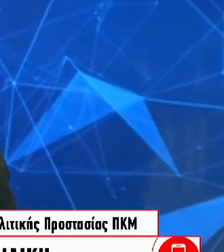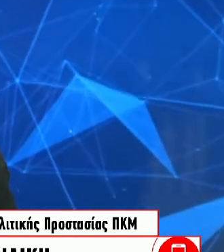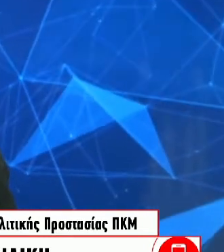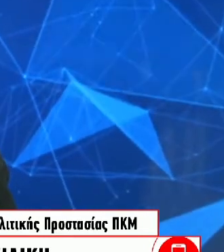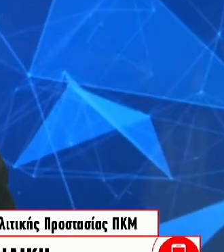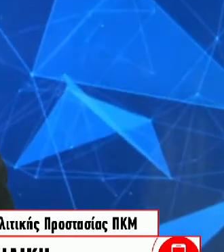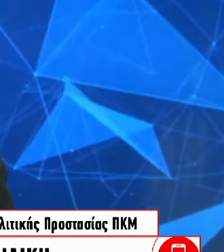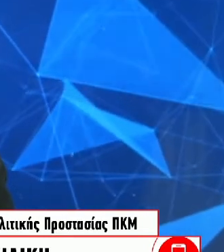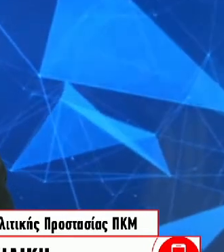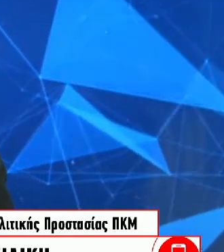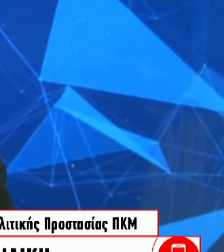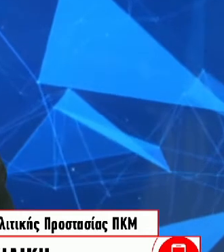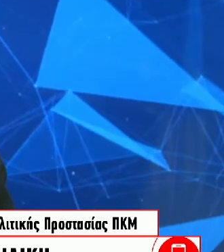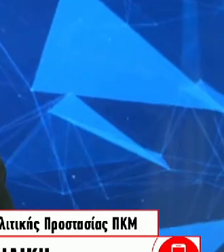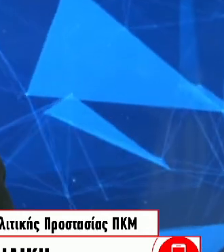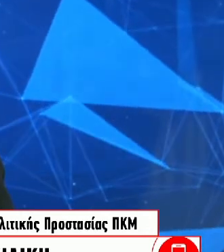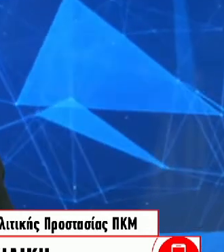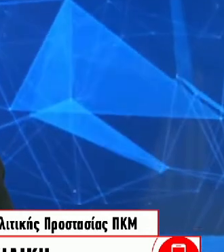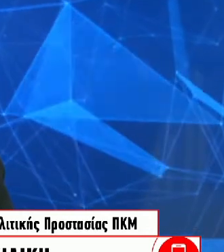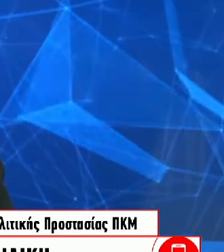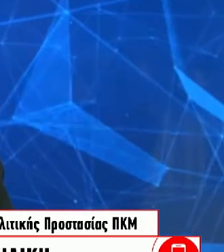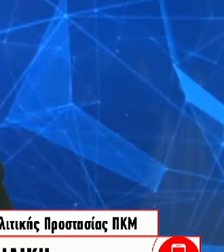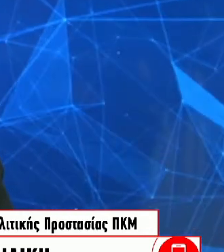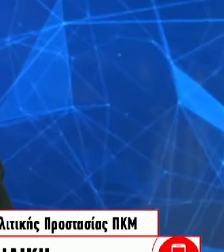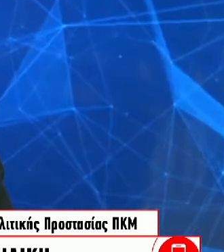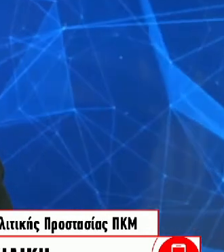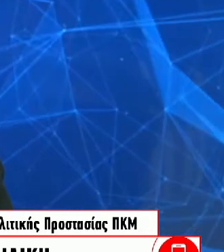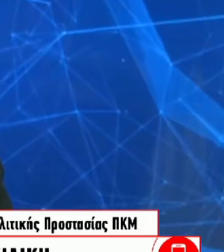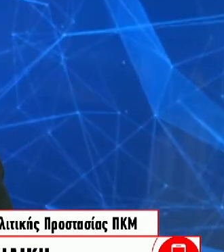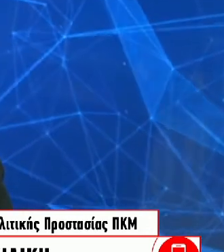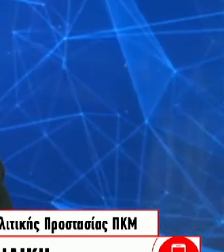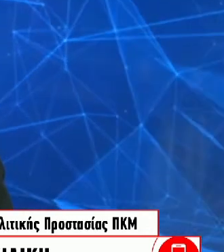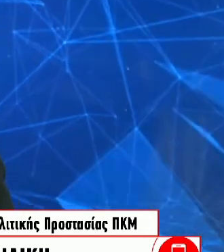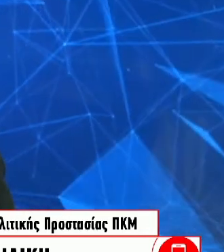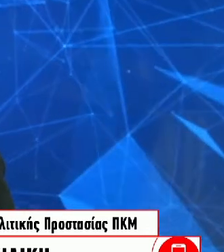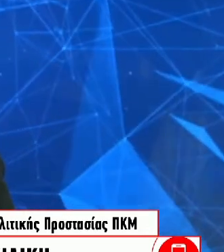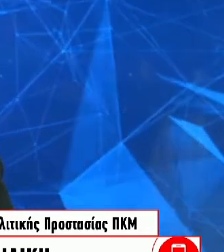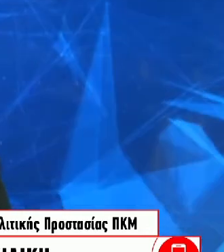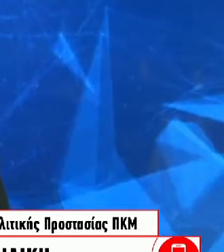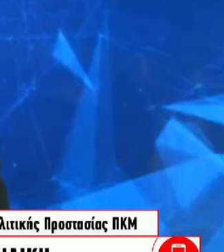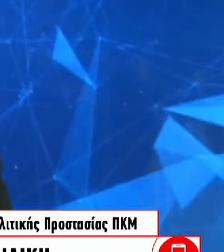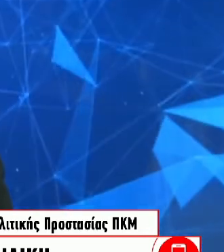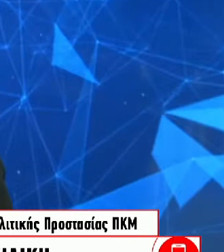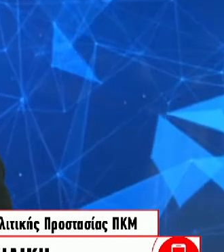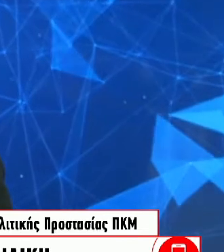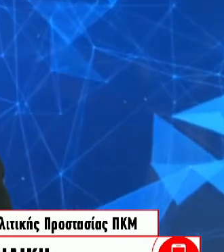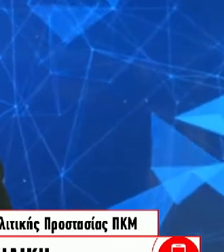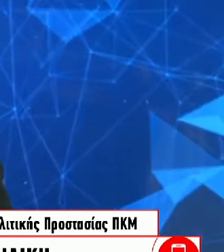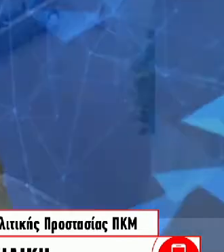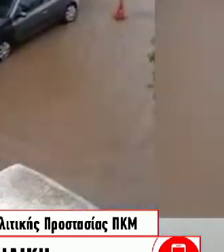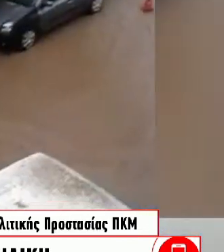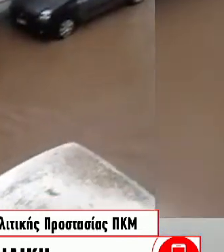από τον κορονοϊό συνεχίζει, κύριε Στεριάδη, αλλά και η βροχή δεν βοηθάει στο έργο, φαντάζομαι, της πολιτικής προστασίας. Εξού και η απουσία του κυρίου